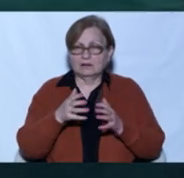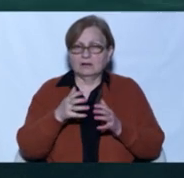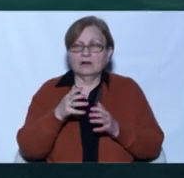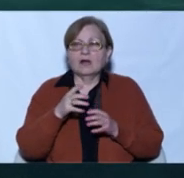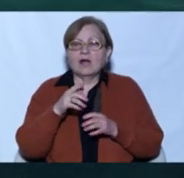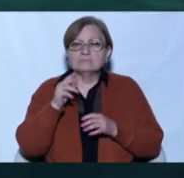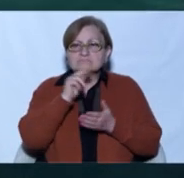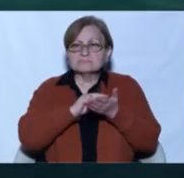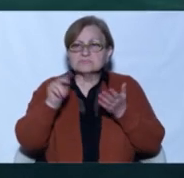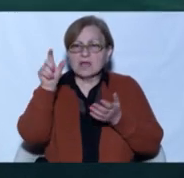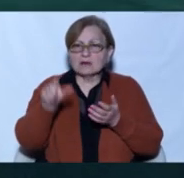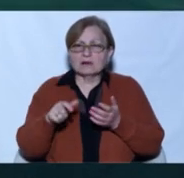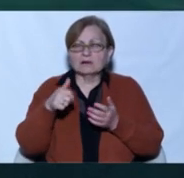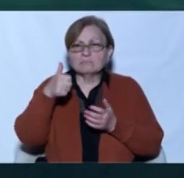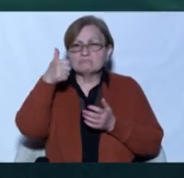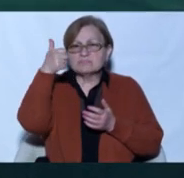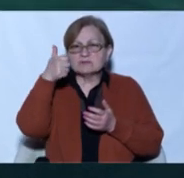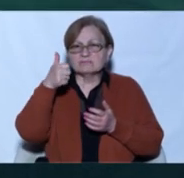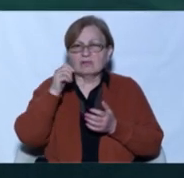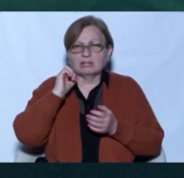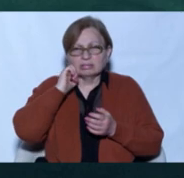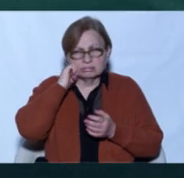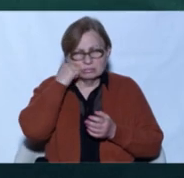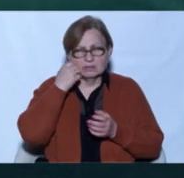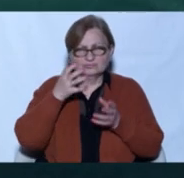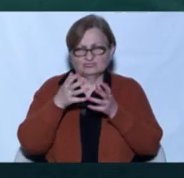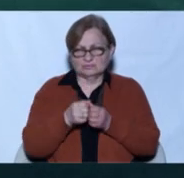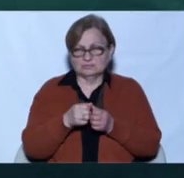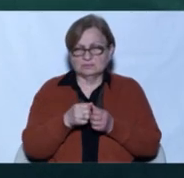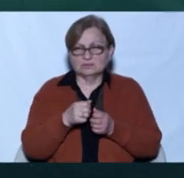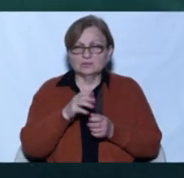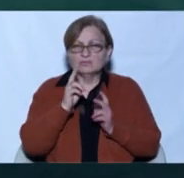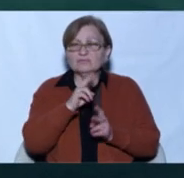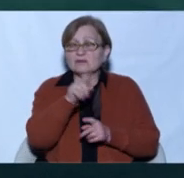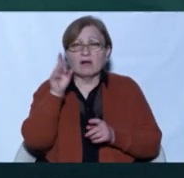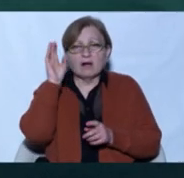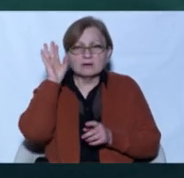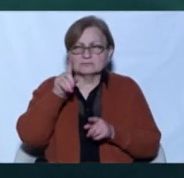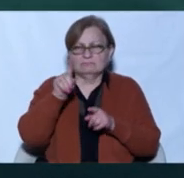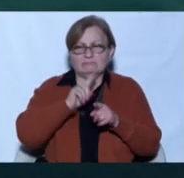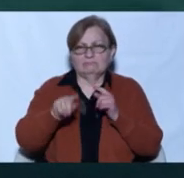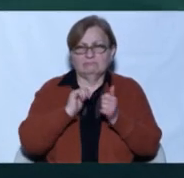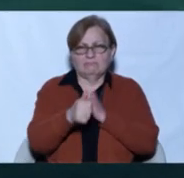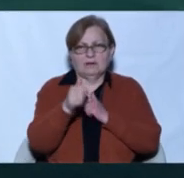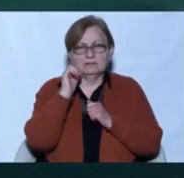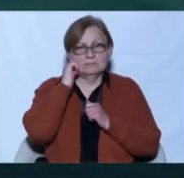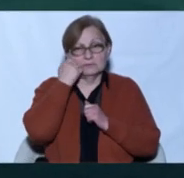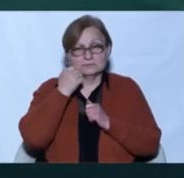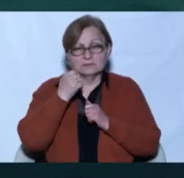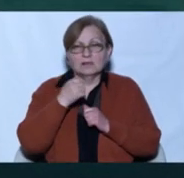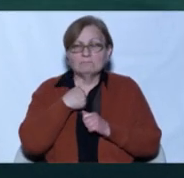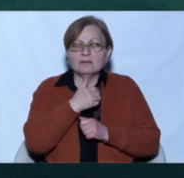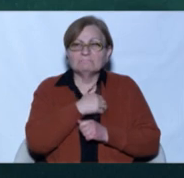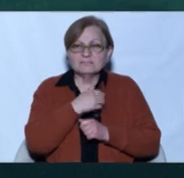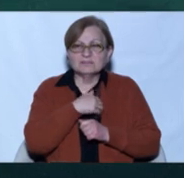არავინ ჭკნება, თუ მას არ უსმენენ. მეც მინდა ისეთი მწერალი ვიყო, თუნდაც ერთ ადამიანს